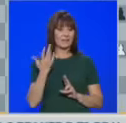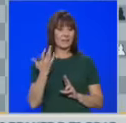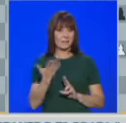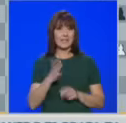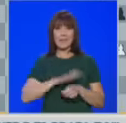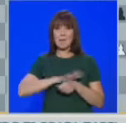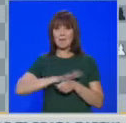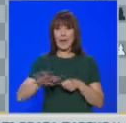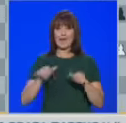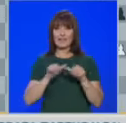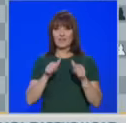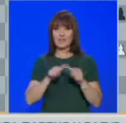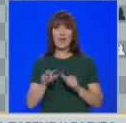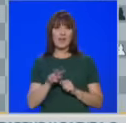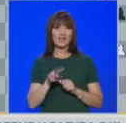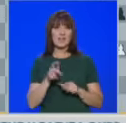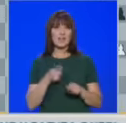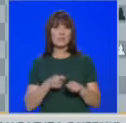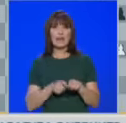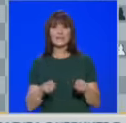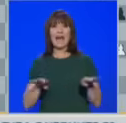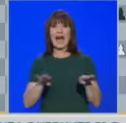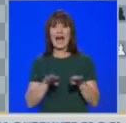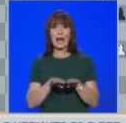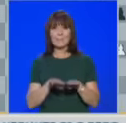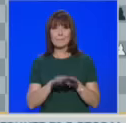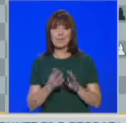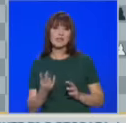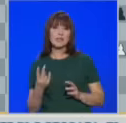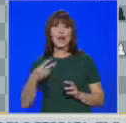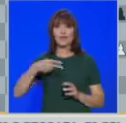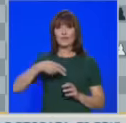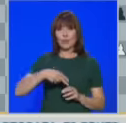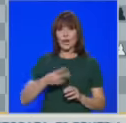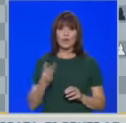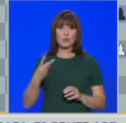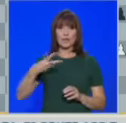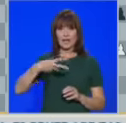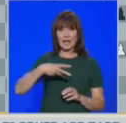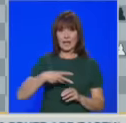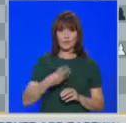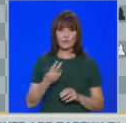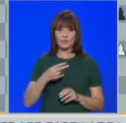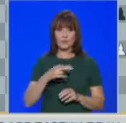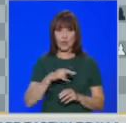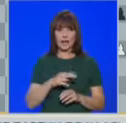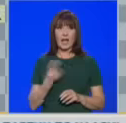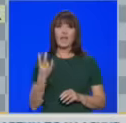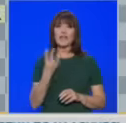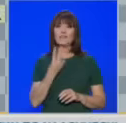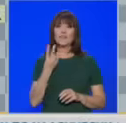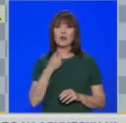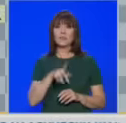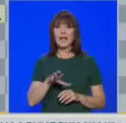без белите фигури, двете направиха реми на 42-я ход с трикратно повторение на позицията, инициирано от рускинята. Във втората Салимова